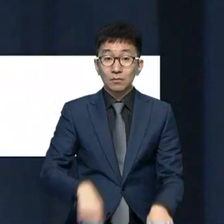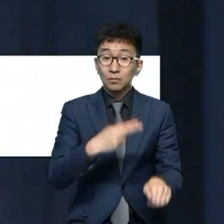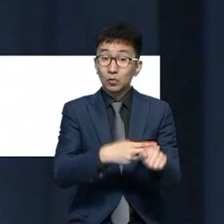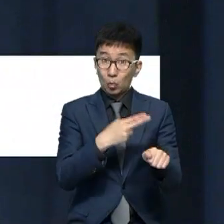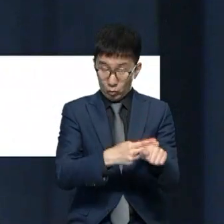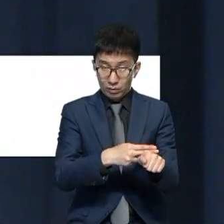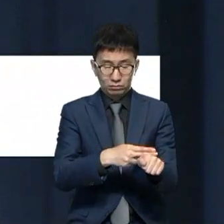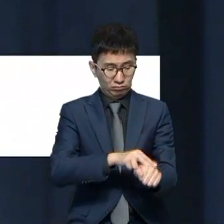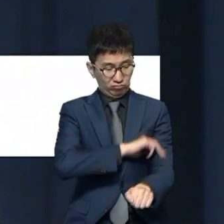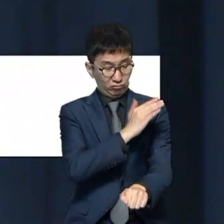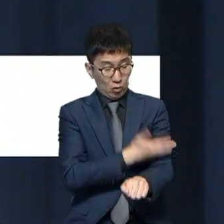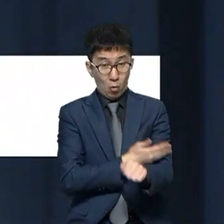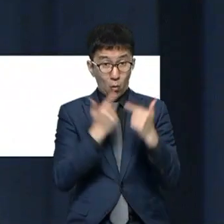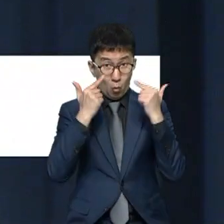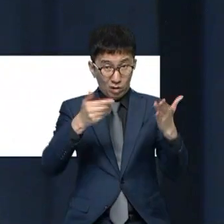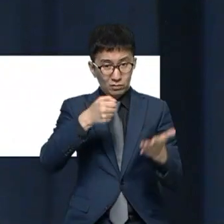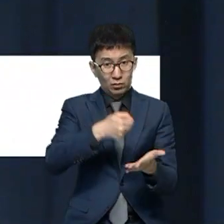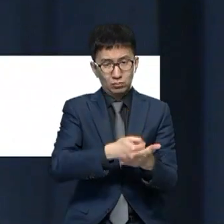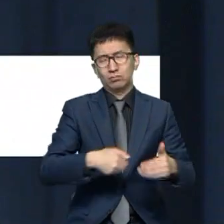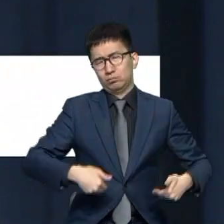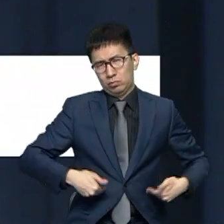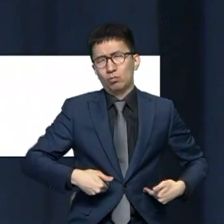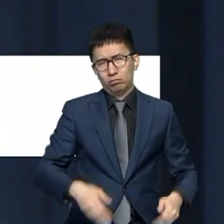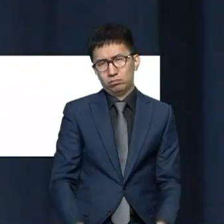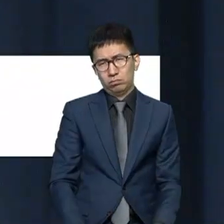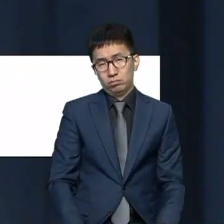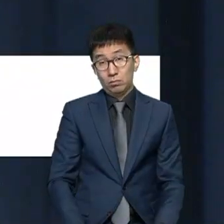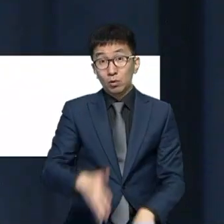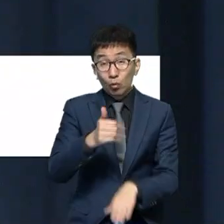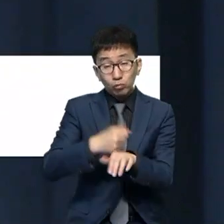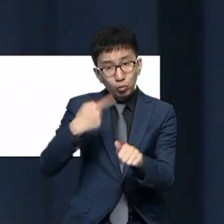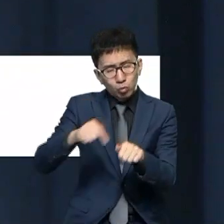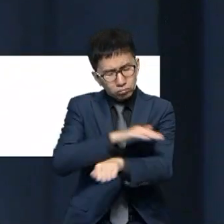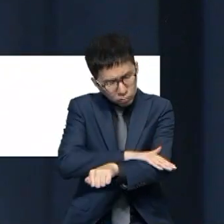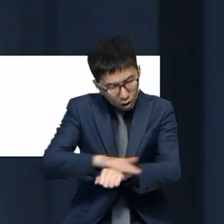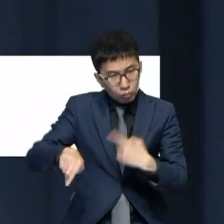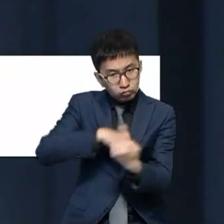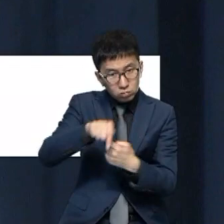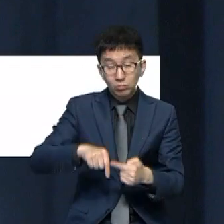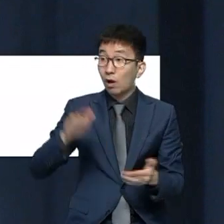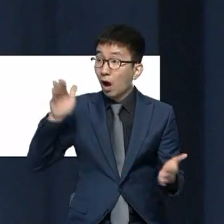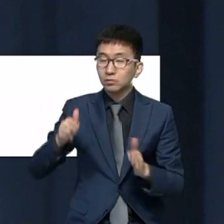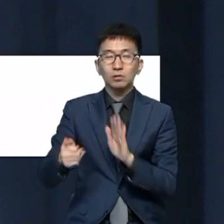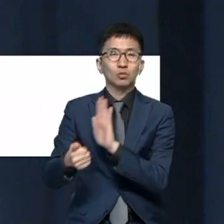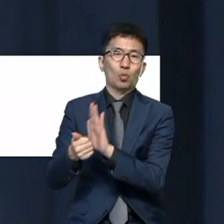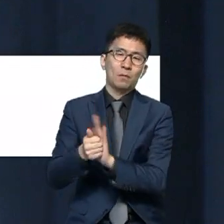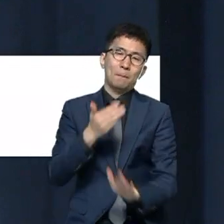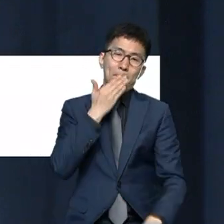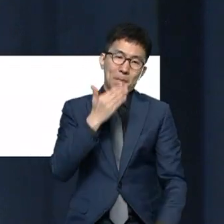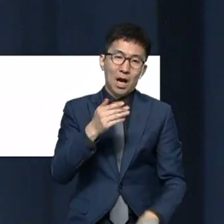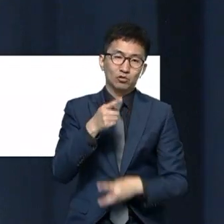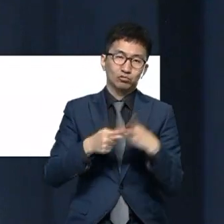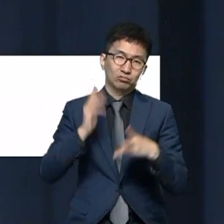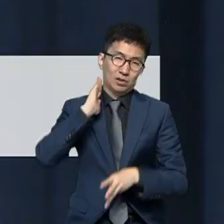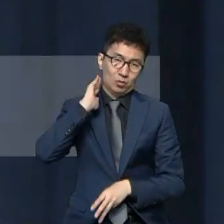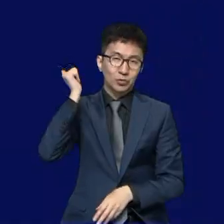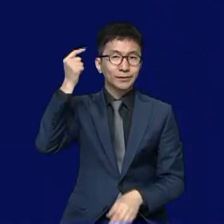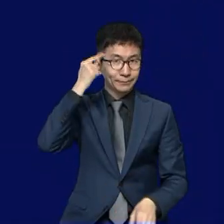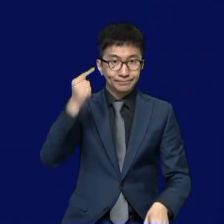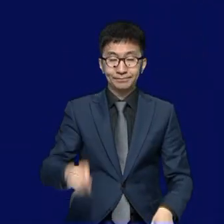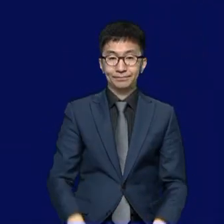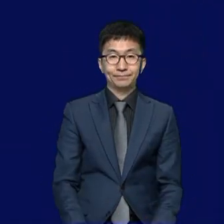확립하는 것이 교육을 정상화하는 것이고 결국 학생들에게도 도움이 된다는 정책 철학에 기반한